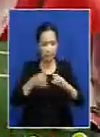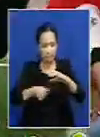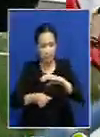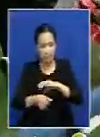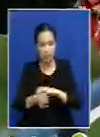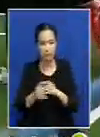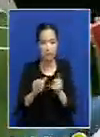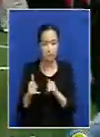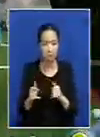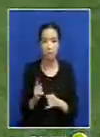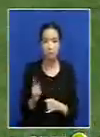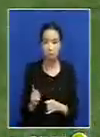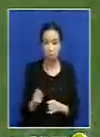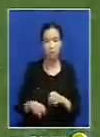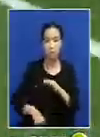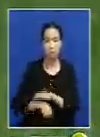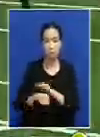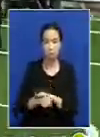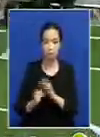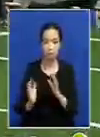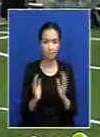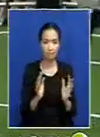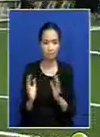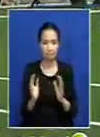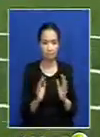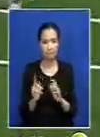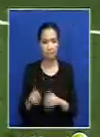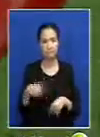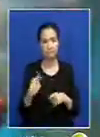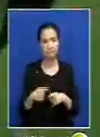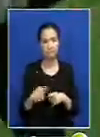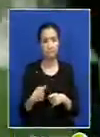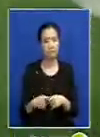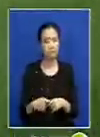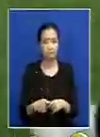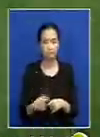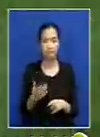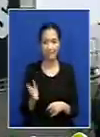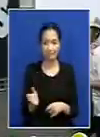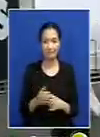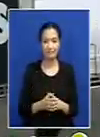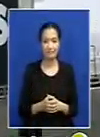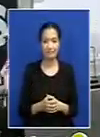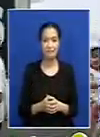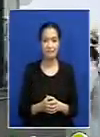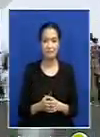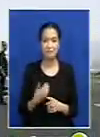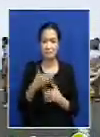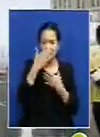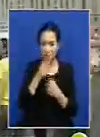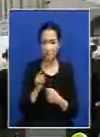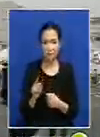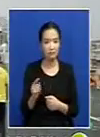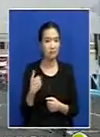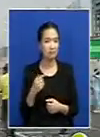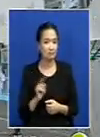านั้นค่ะเพราะว่าในงานยังมีการเตะฟุตบอลวิบากที่บอกเลยว่าการเตะนั้นไม่ใช่เรื่องง่ายแน่นอนค่ะและไฮไลท์ที่น่าสนใจของ